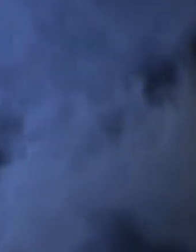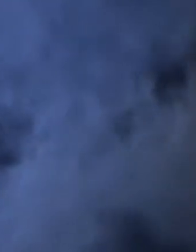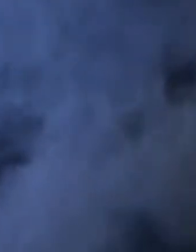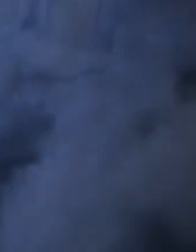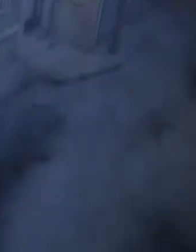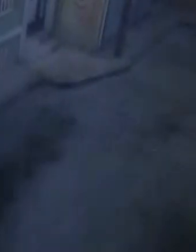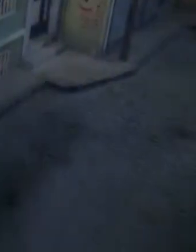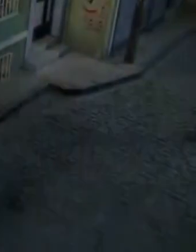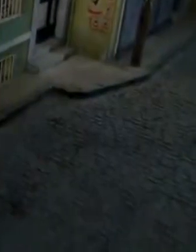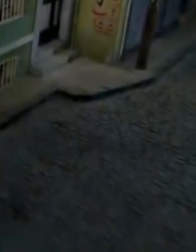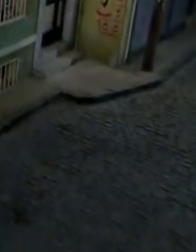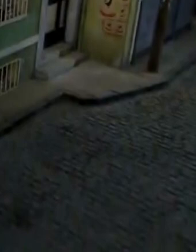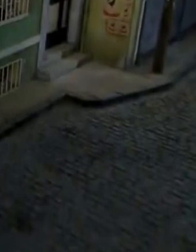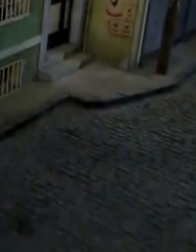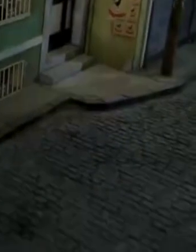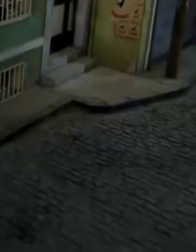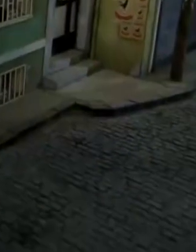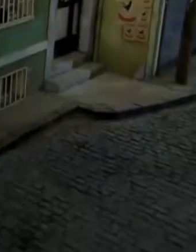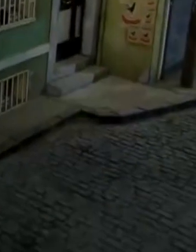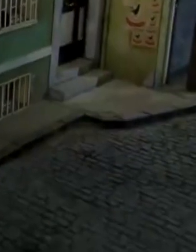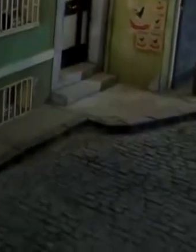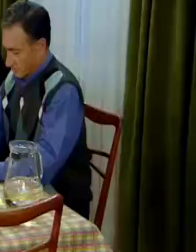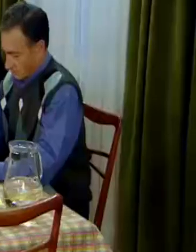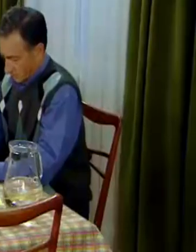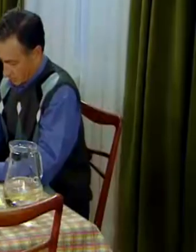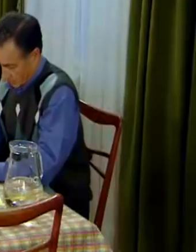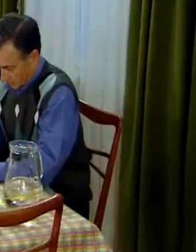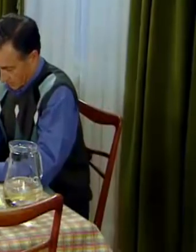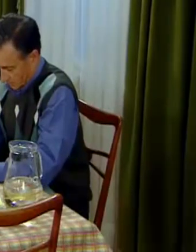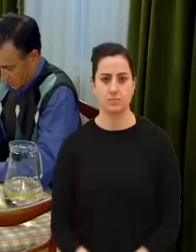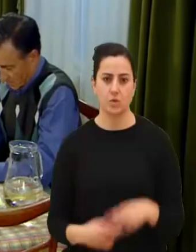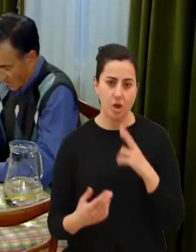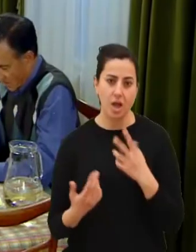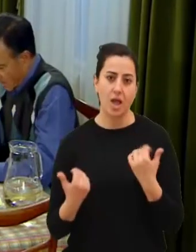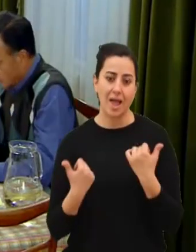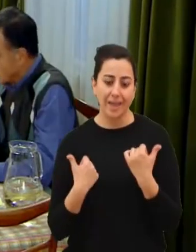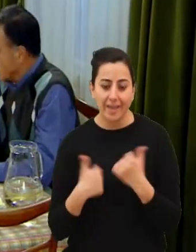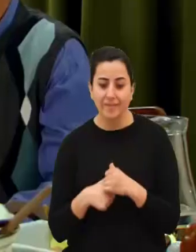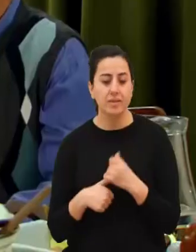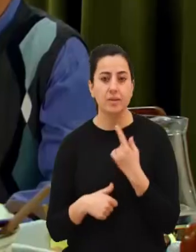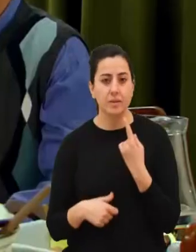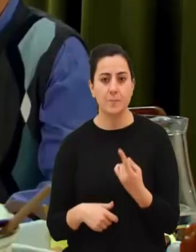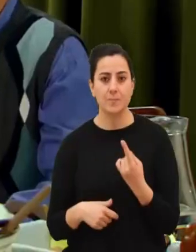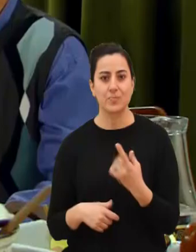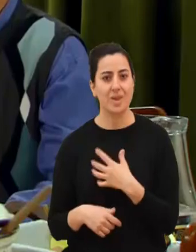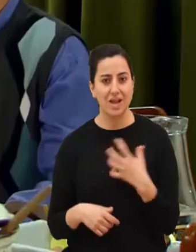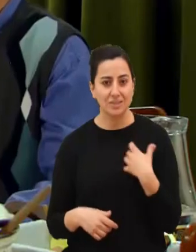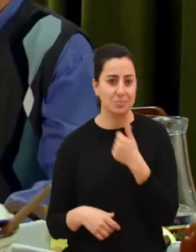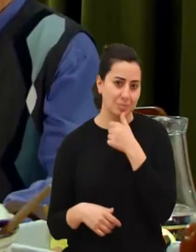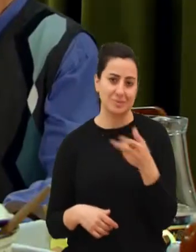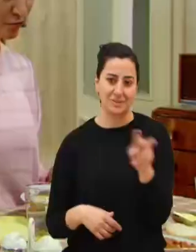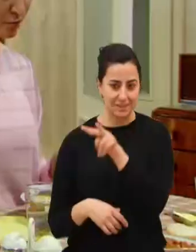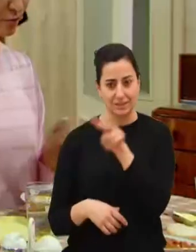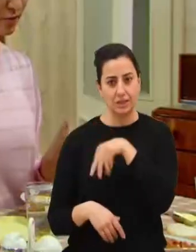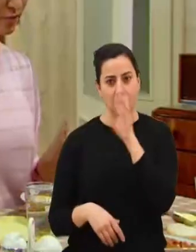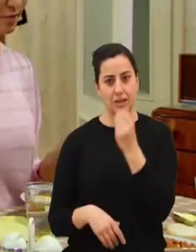Lacivert gökyüzünde dolunay. Yemek masasındalar. Sonuçta evlilik denen kurum. Yani anneciğim, babacığım siz daha